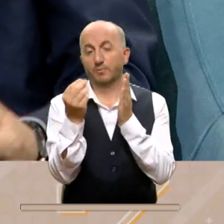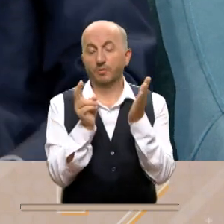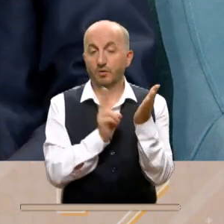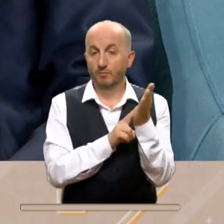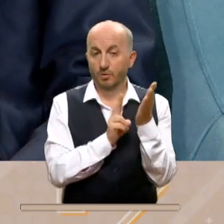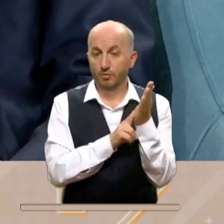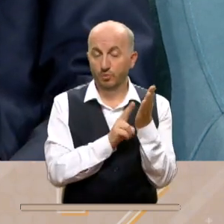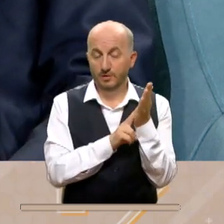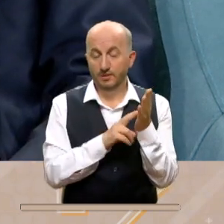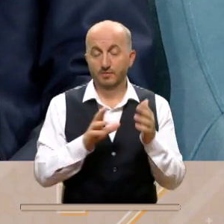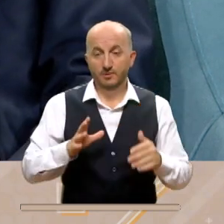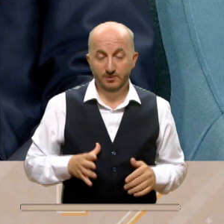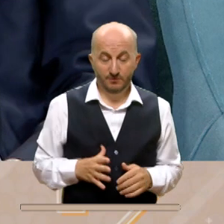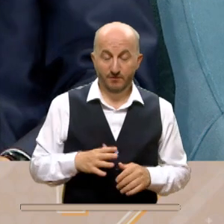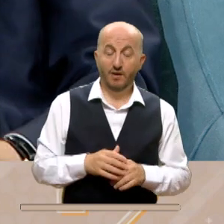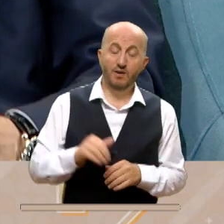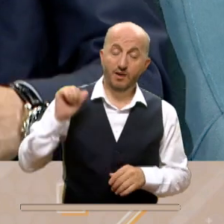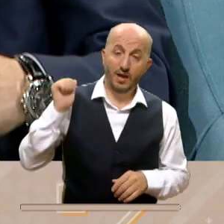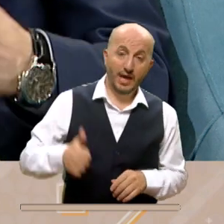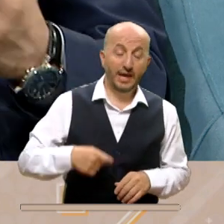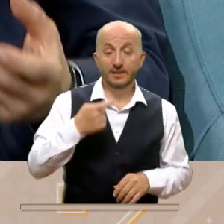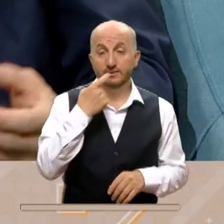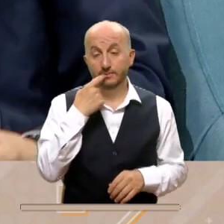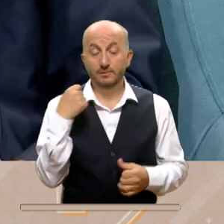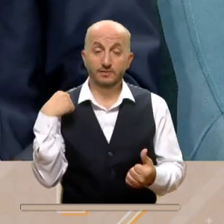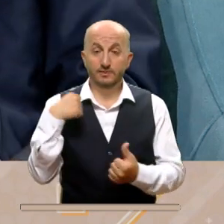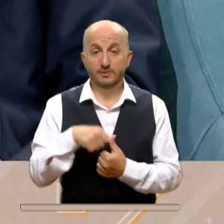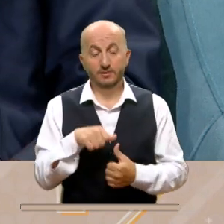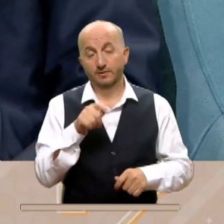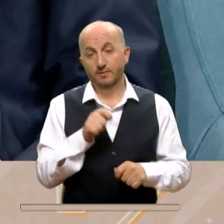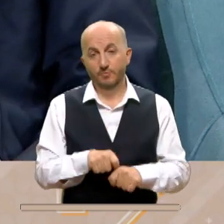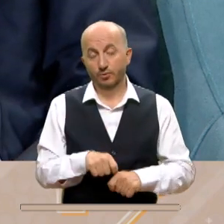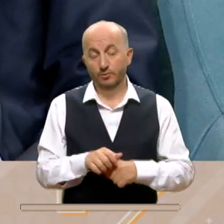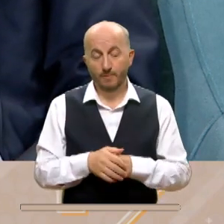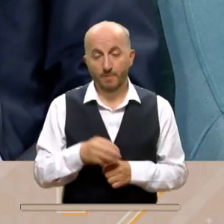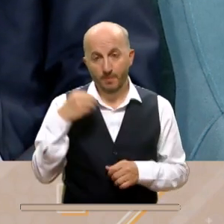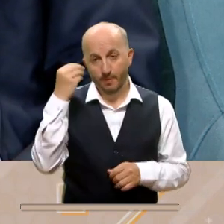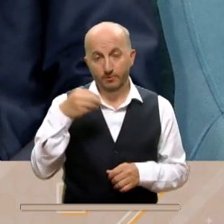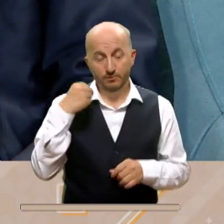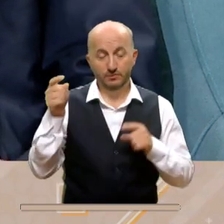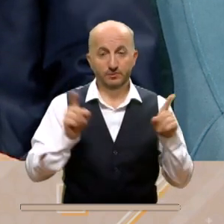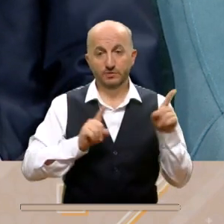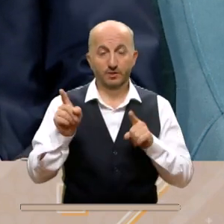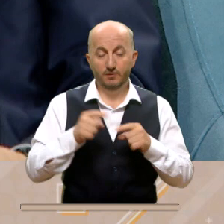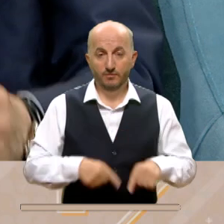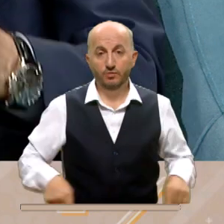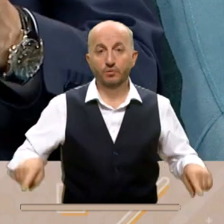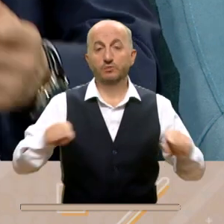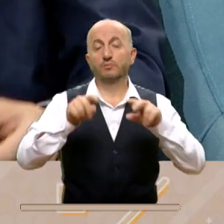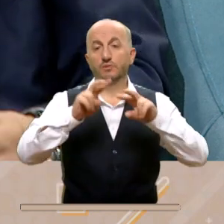var. Yani bu abonelikler her yıl efendim yenileniyor. Hocalarımız internet ortamında da